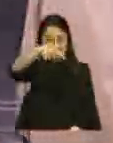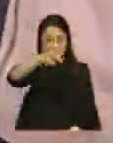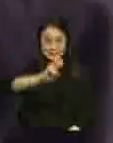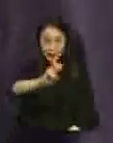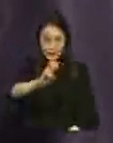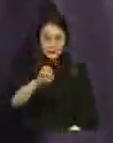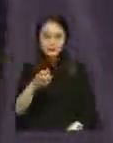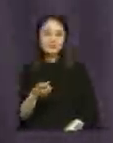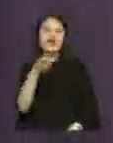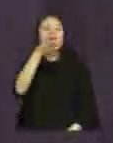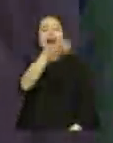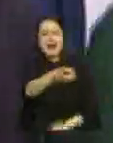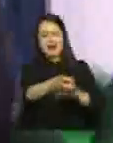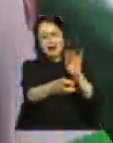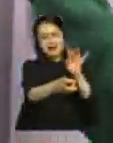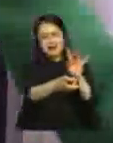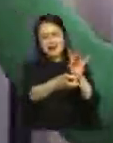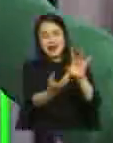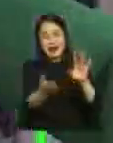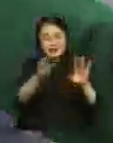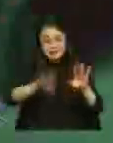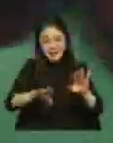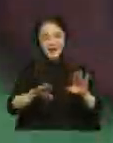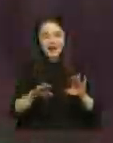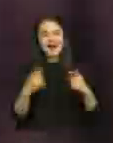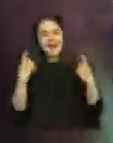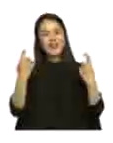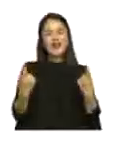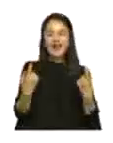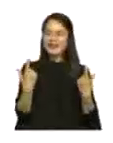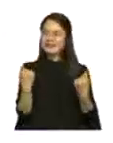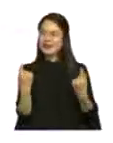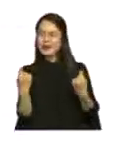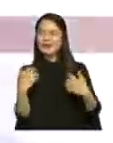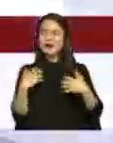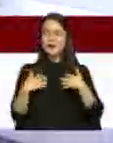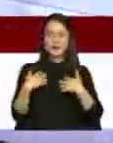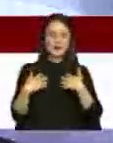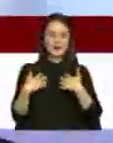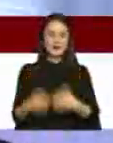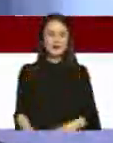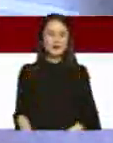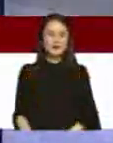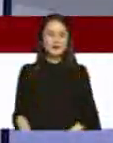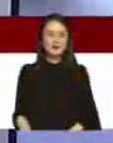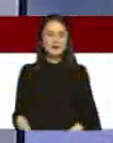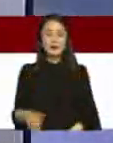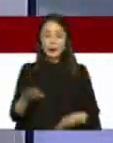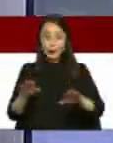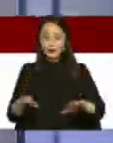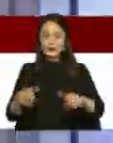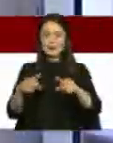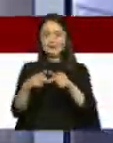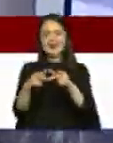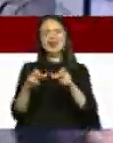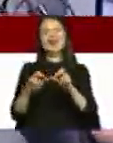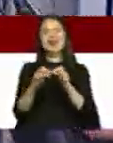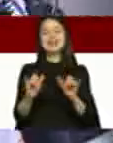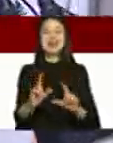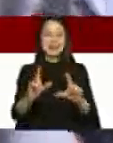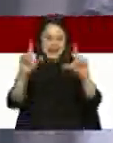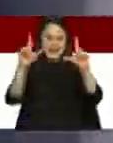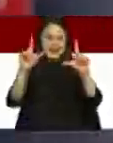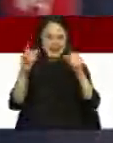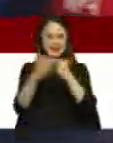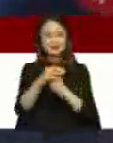불과하지만 어디 여행이라도 떠나는 듯 설레는 하루입니다. 네, 장애인이다. 아이스크림 먹고 이거 에이스 같아. 이번